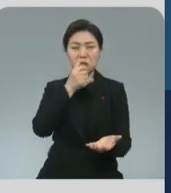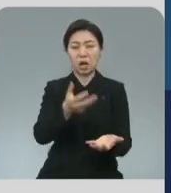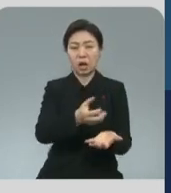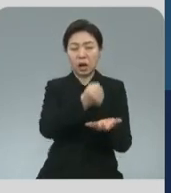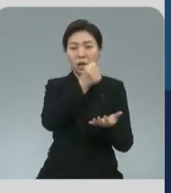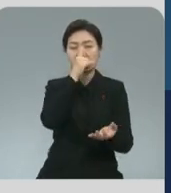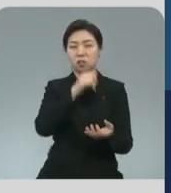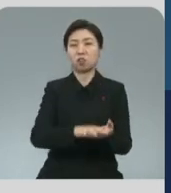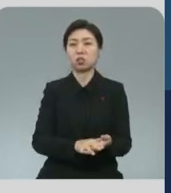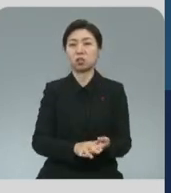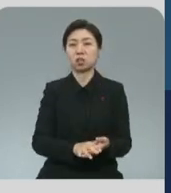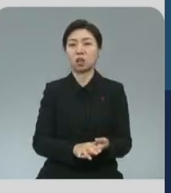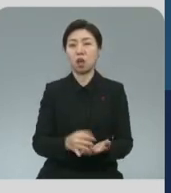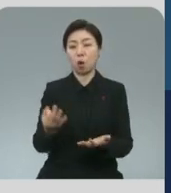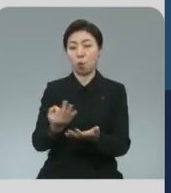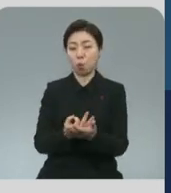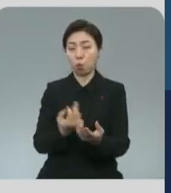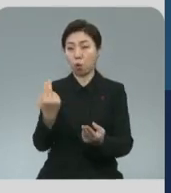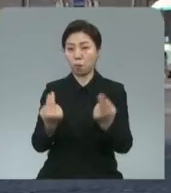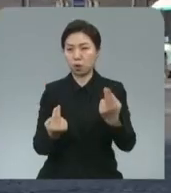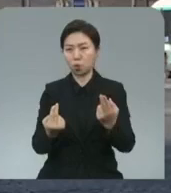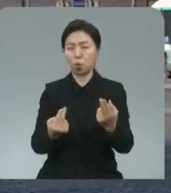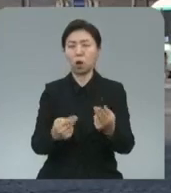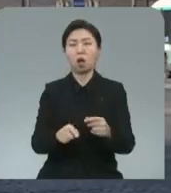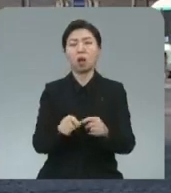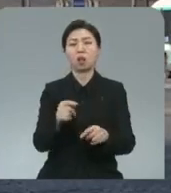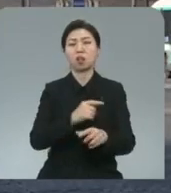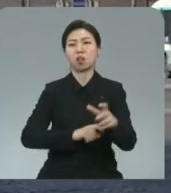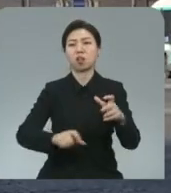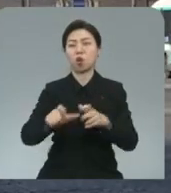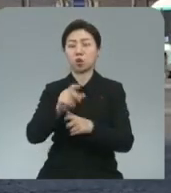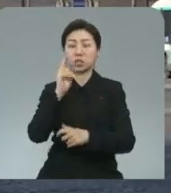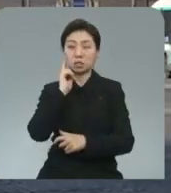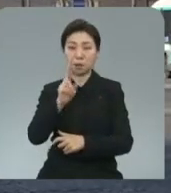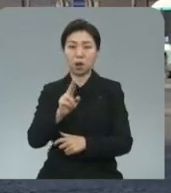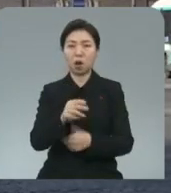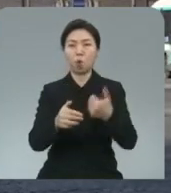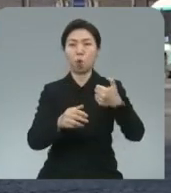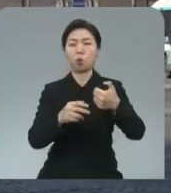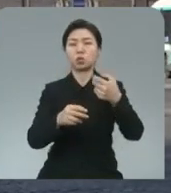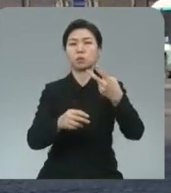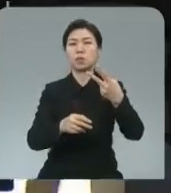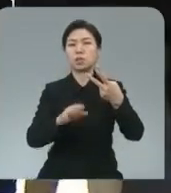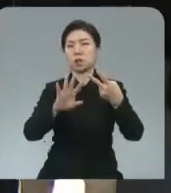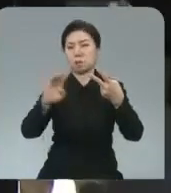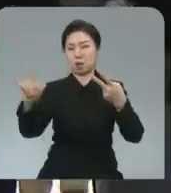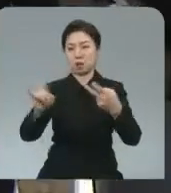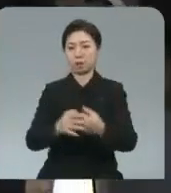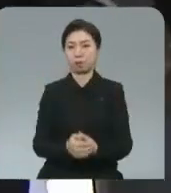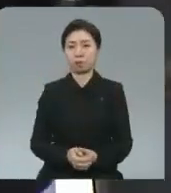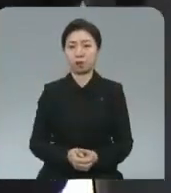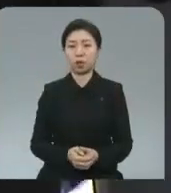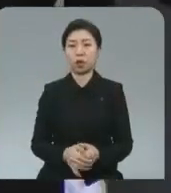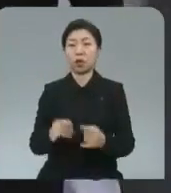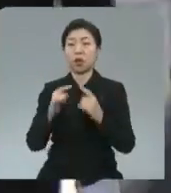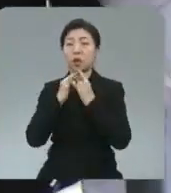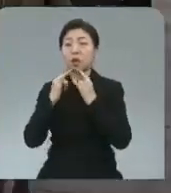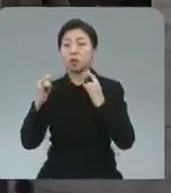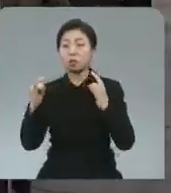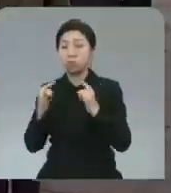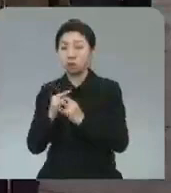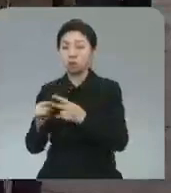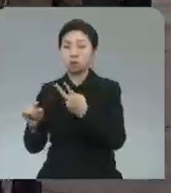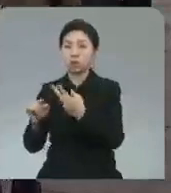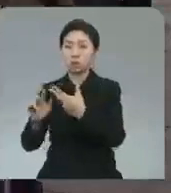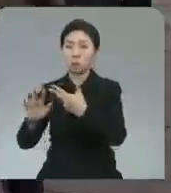социальной защиты. Более того, по мере экономического роста неравенство усиливалось. Что касается уровня богатства, то есть финансовых и прочих